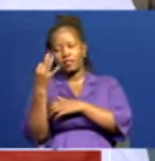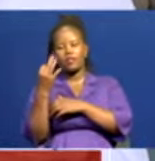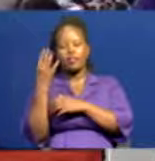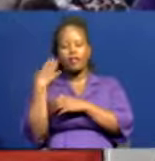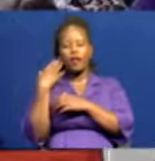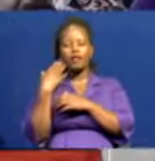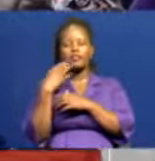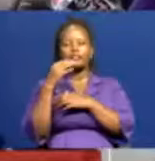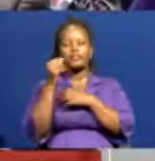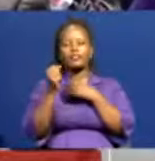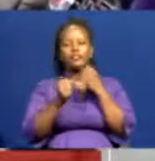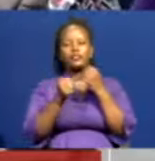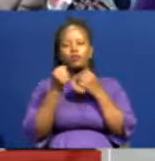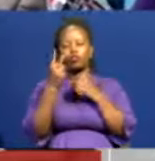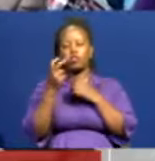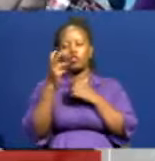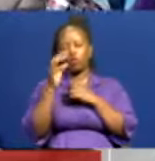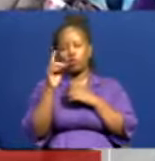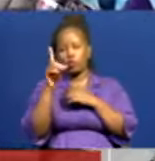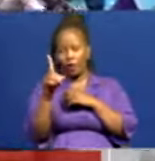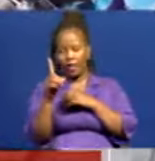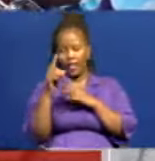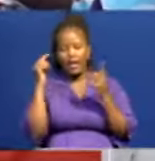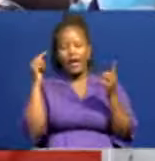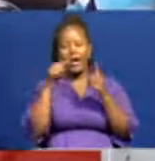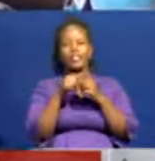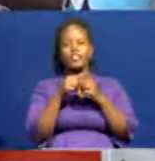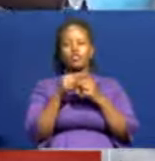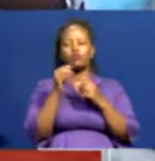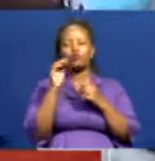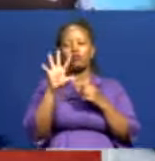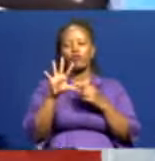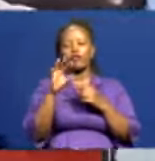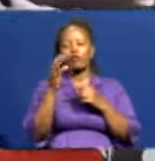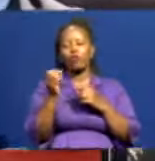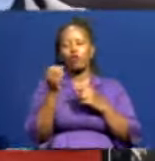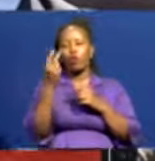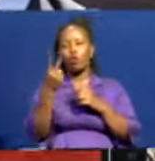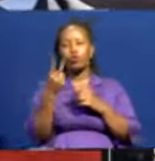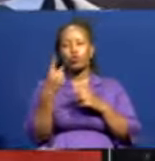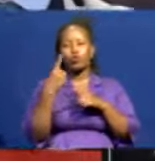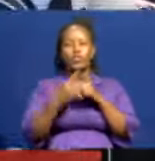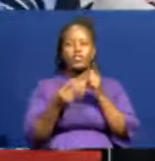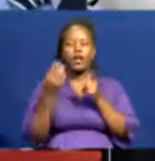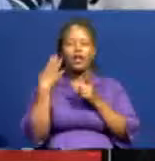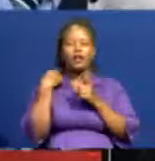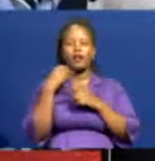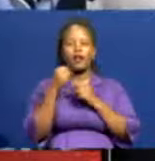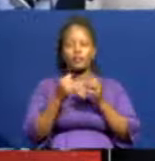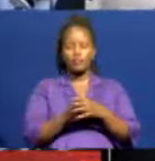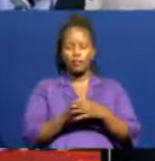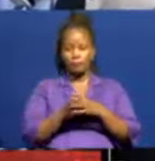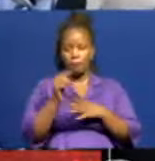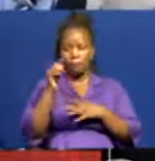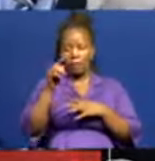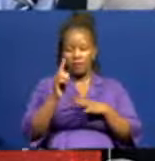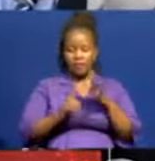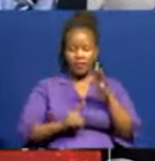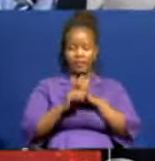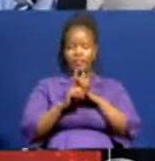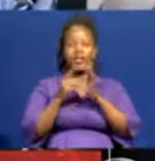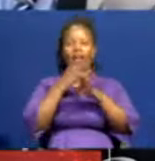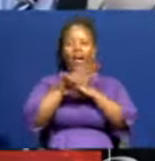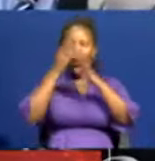mwaka wa 2021 hadi 502 katika mwaka wa 2022. Hii ikitokana na kampeni